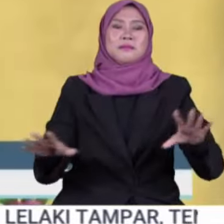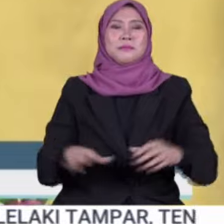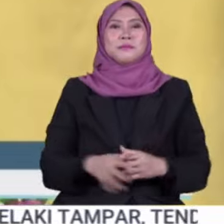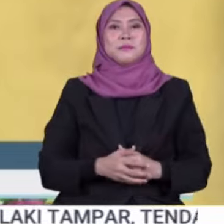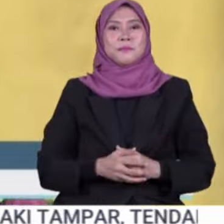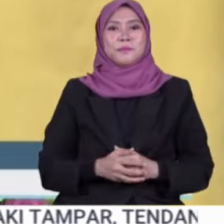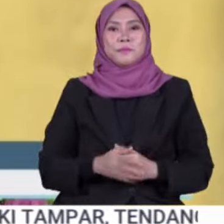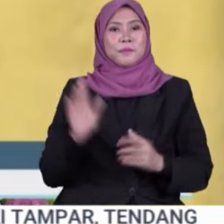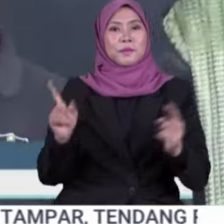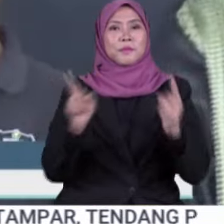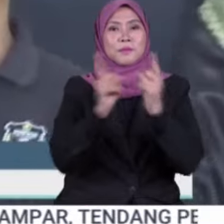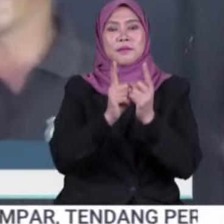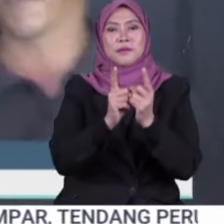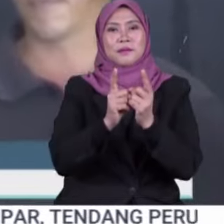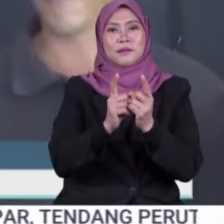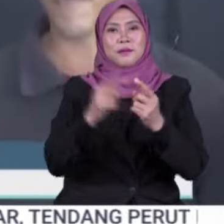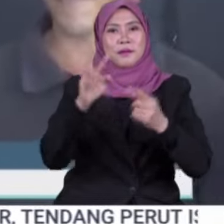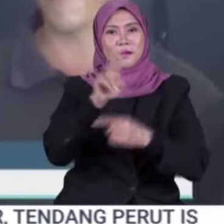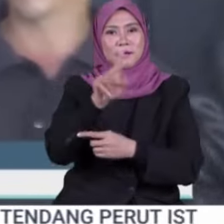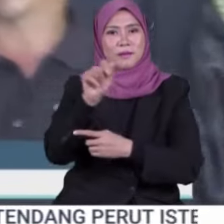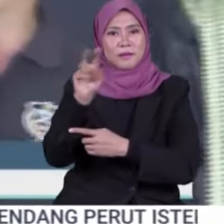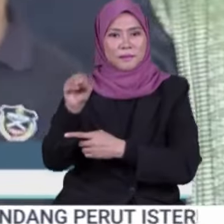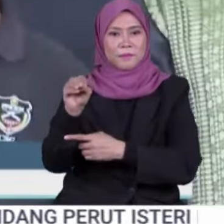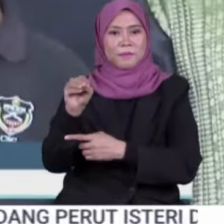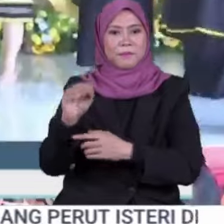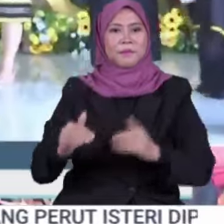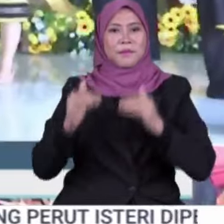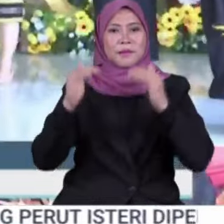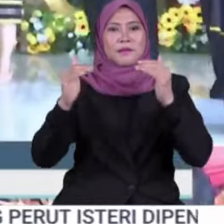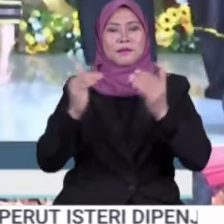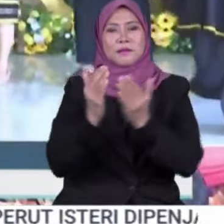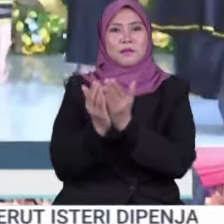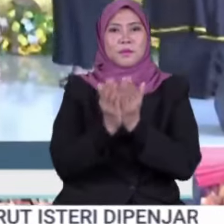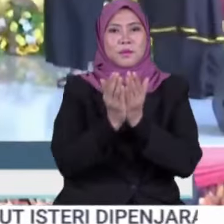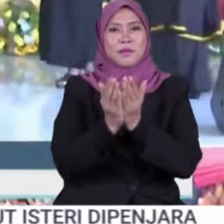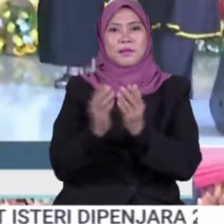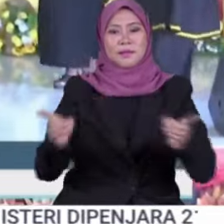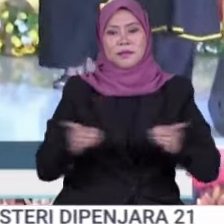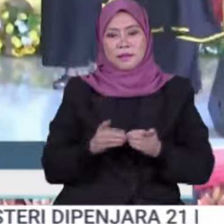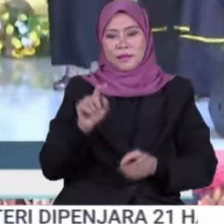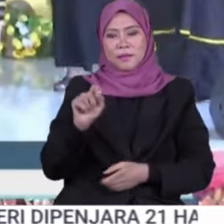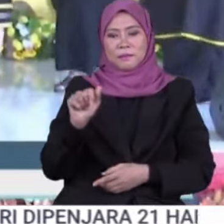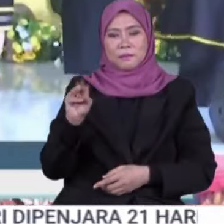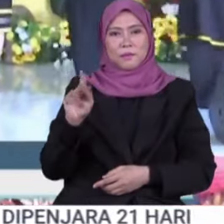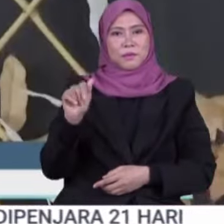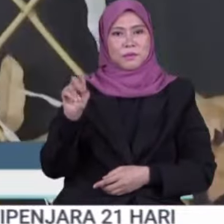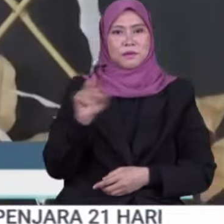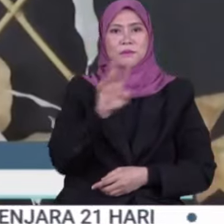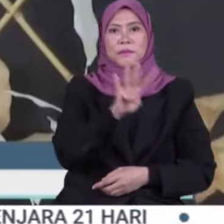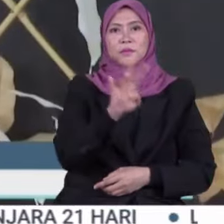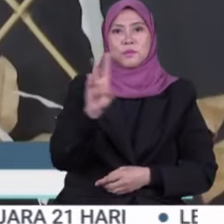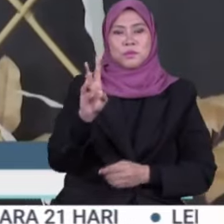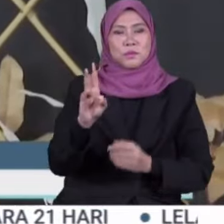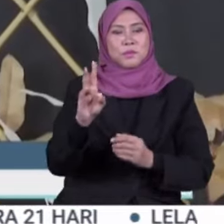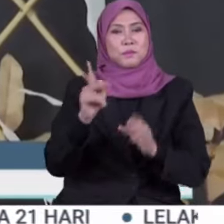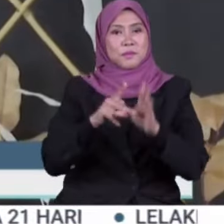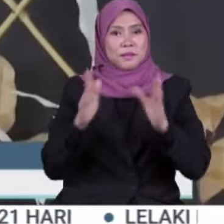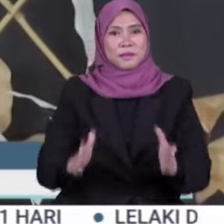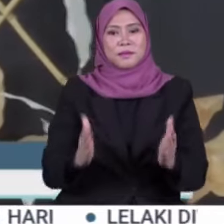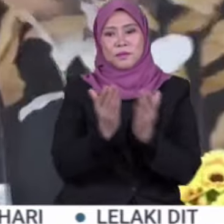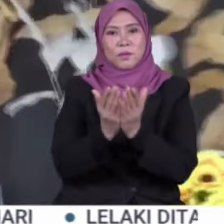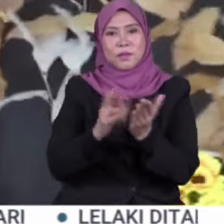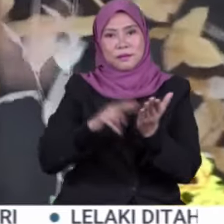Mereka ditemui RTM dalam pertandingan Sugandoi peringkat sekolah daerah Tambunan. Seramai 47 peserta dari sekolah rendah